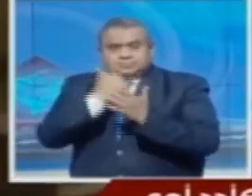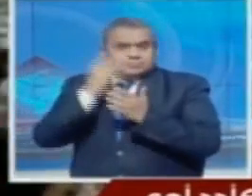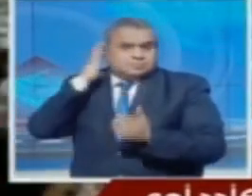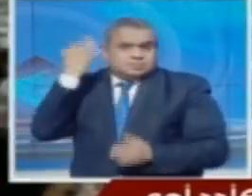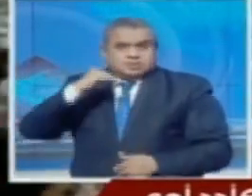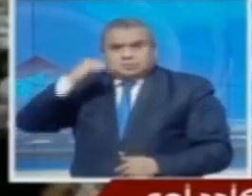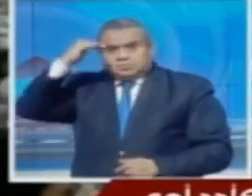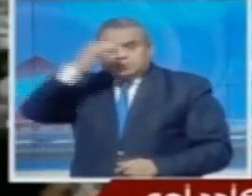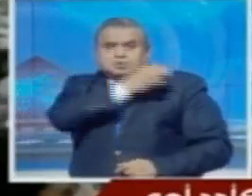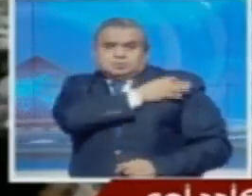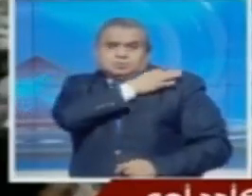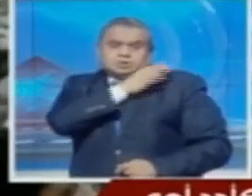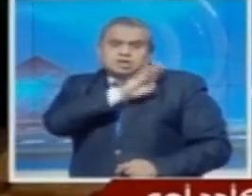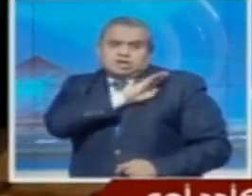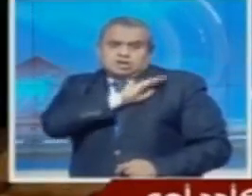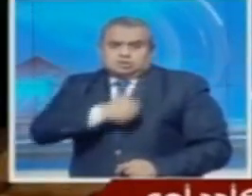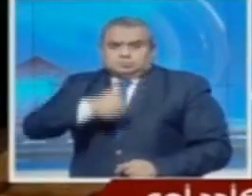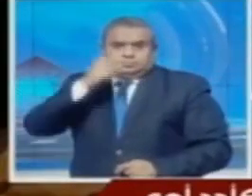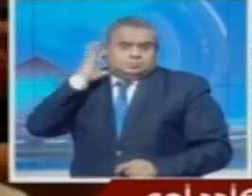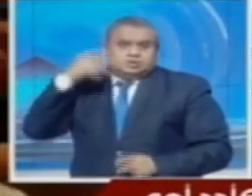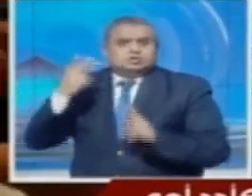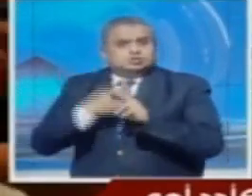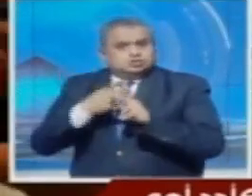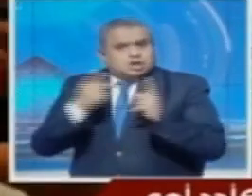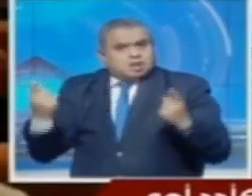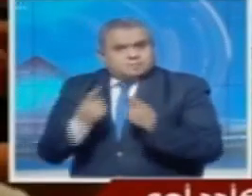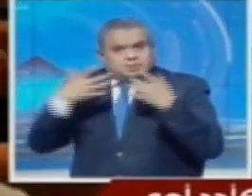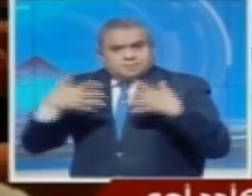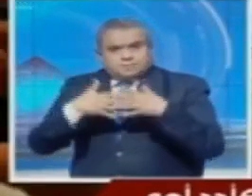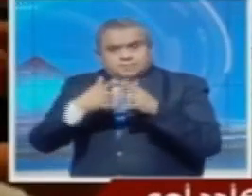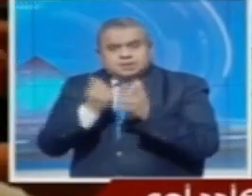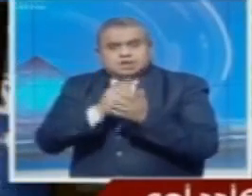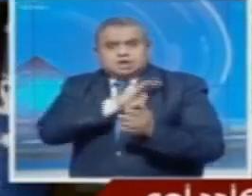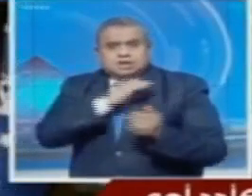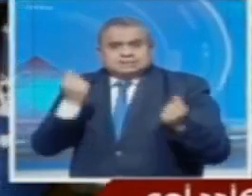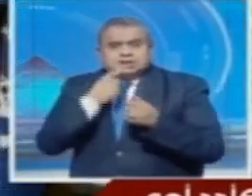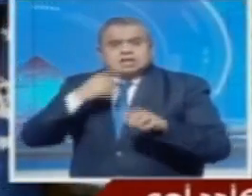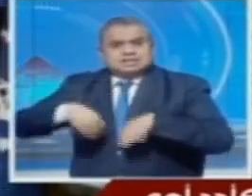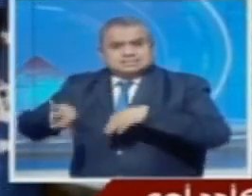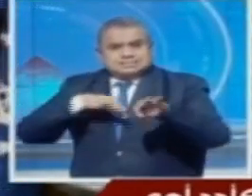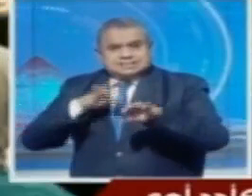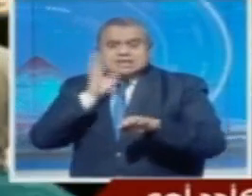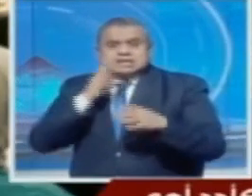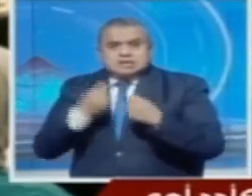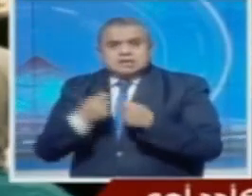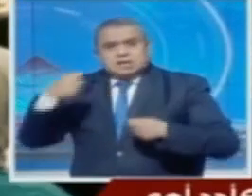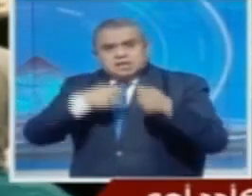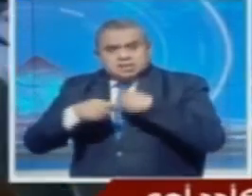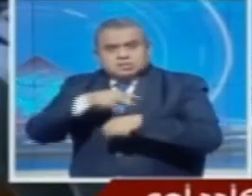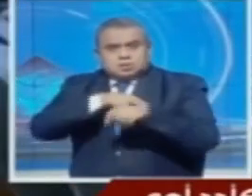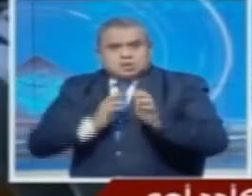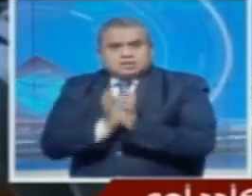من قادة وضباط القوات المسلحة والمدنيين في المجالات العسكرية والسياسية والاقتصادية